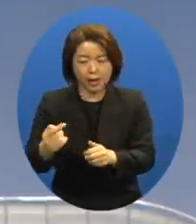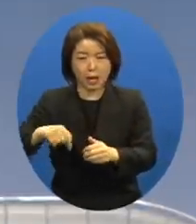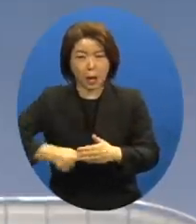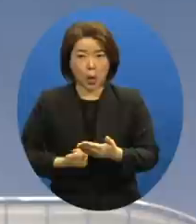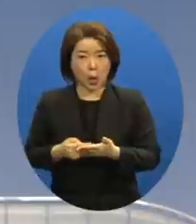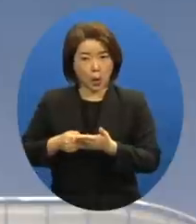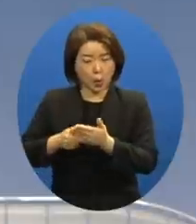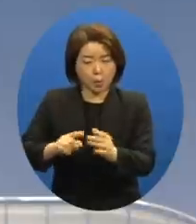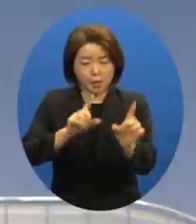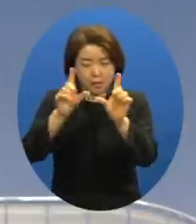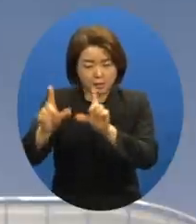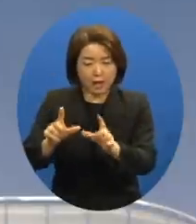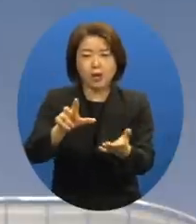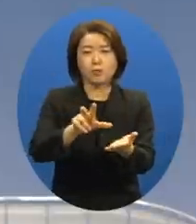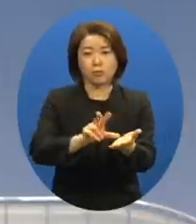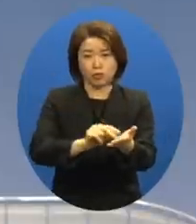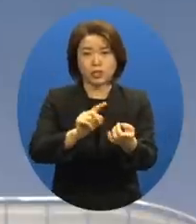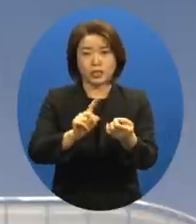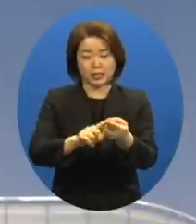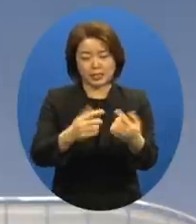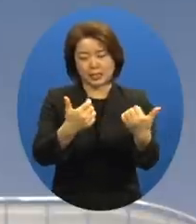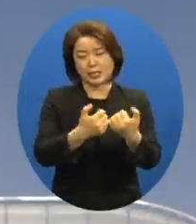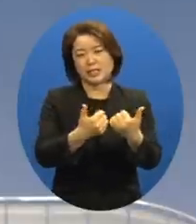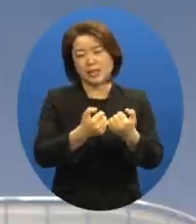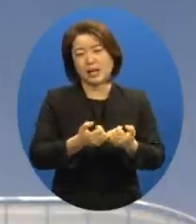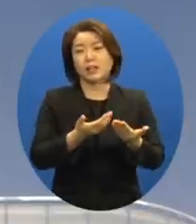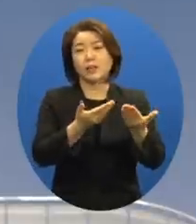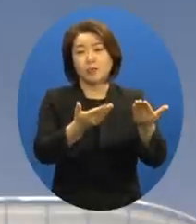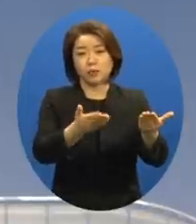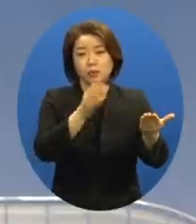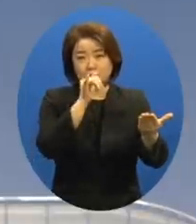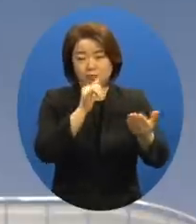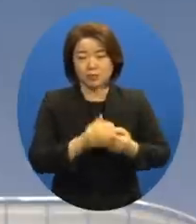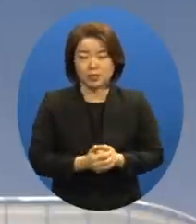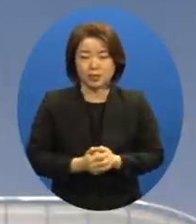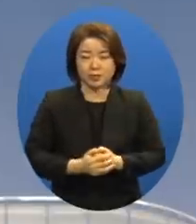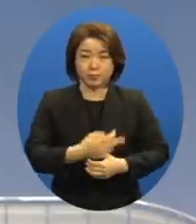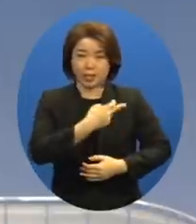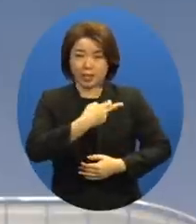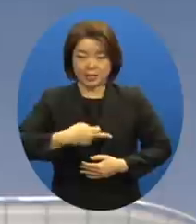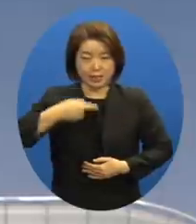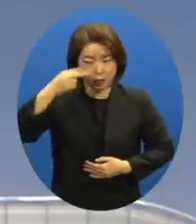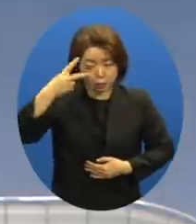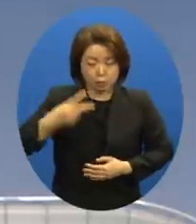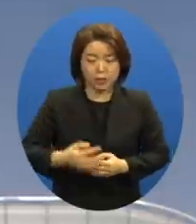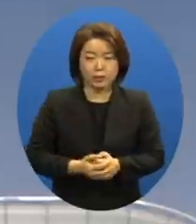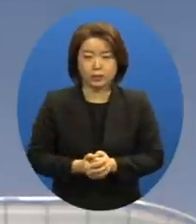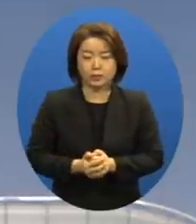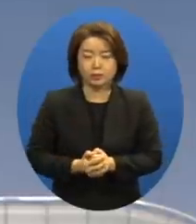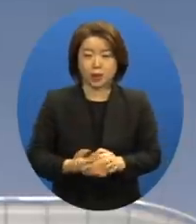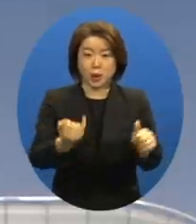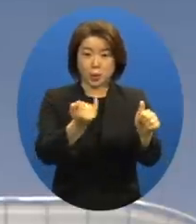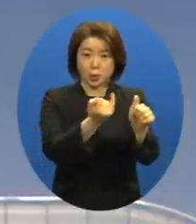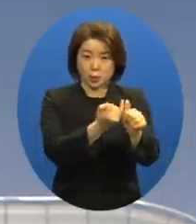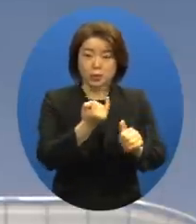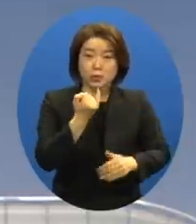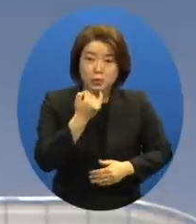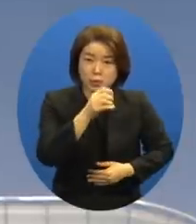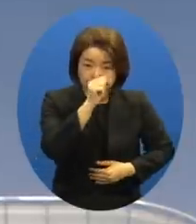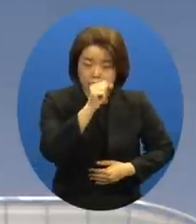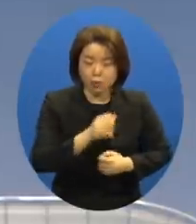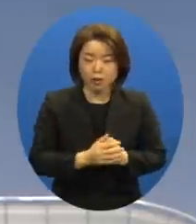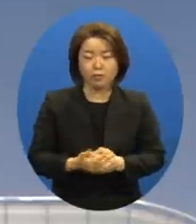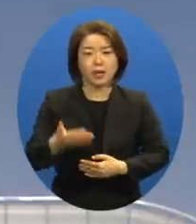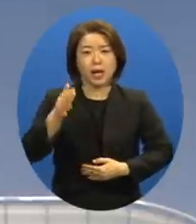문제에 대해서 상담을 해주고 있습니다 사도 바울은 결혼 하는 것도 좋다 그러나